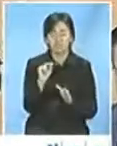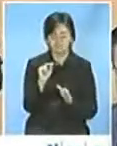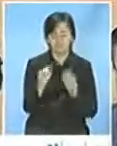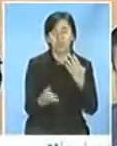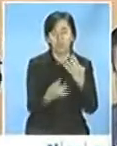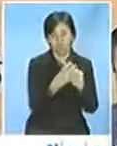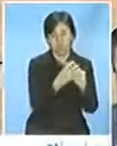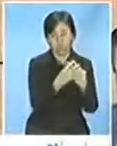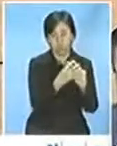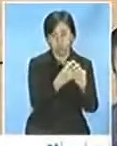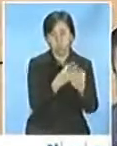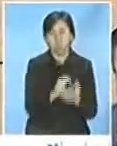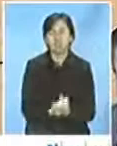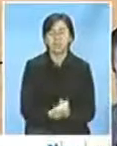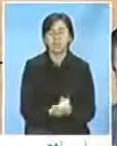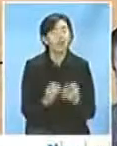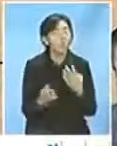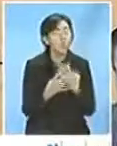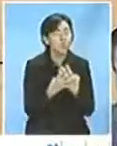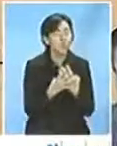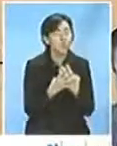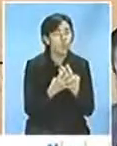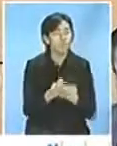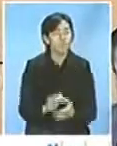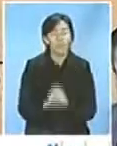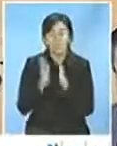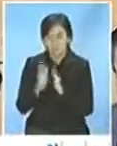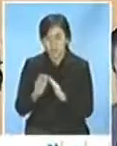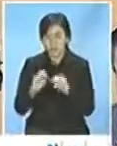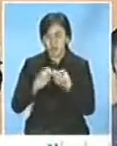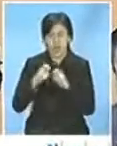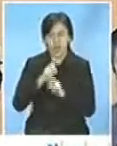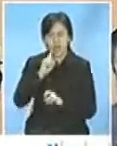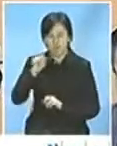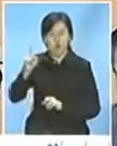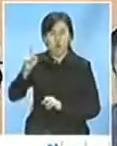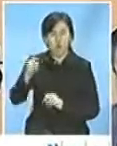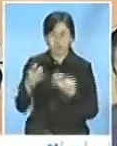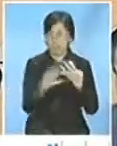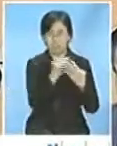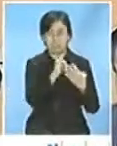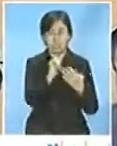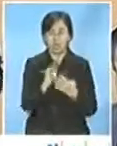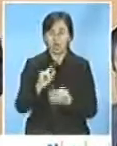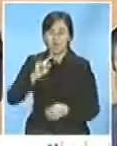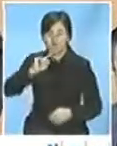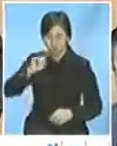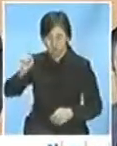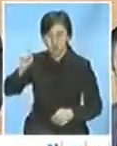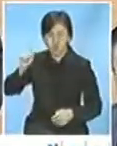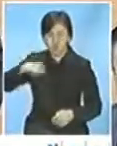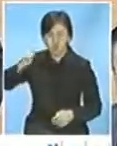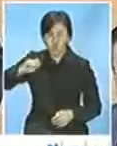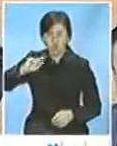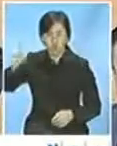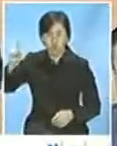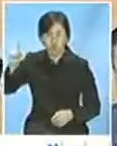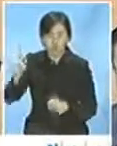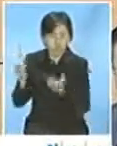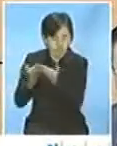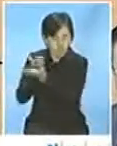กแต่เวลานี้มีคนที่กำลังถูกดำเนินคดีและคนที่กำลังถูกดำเนิน